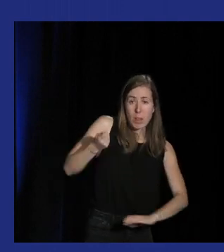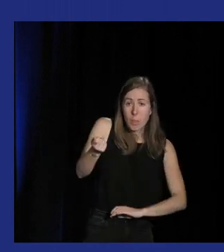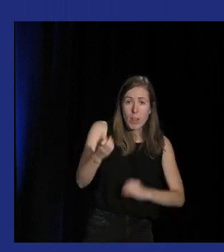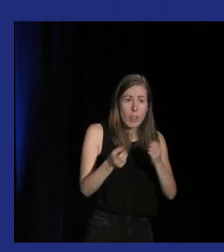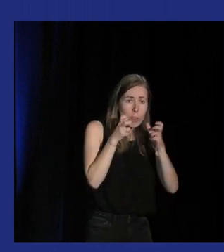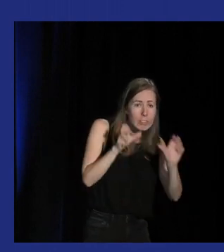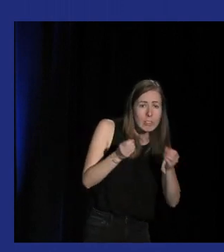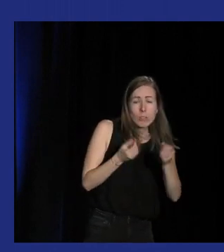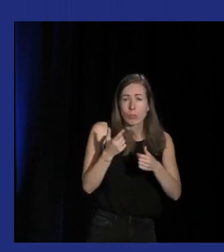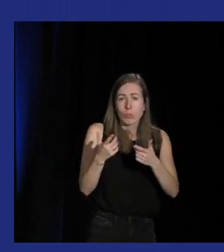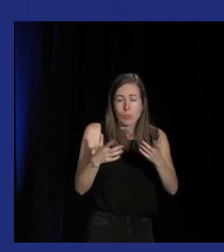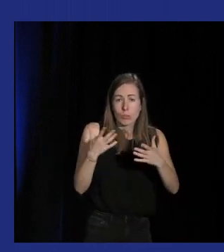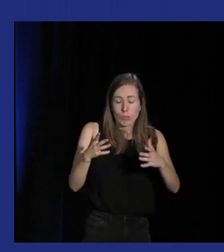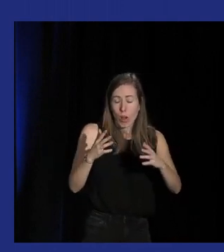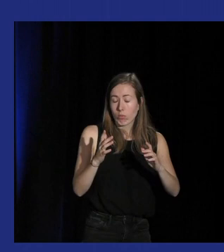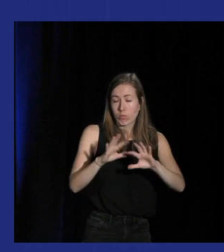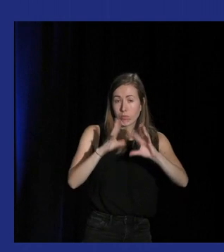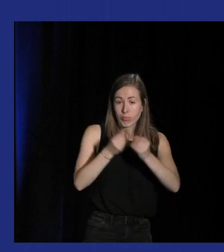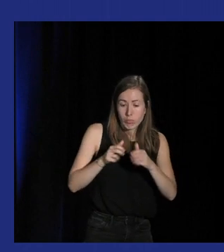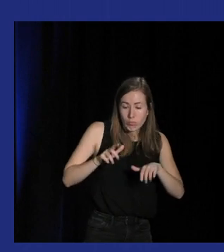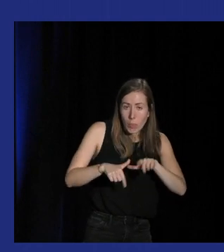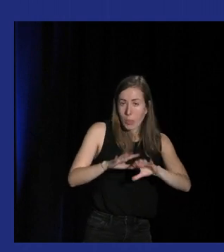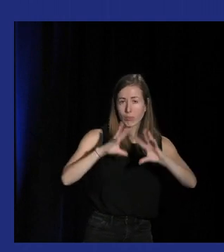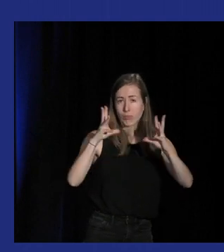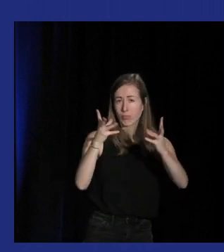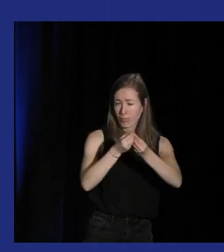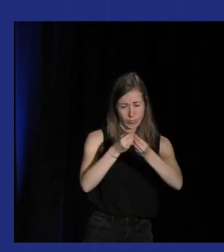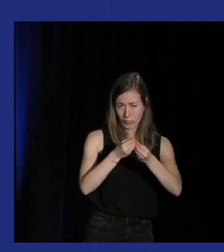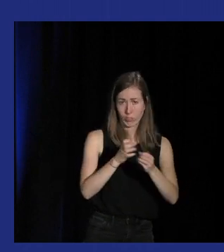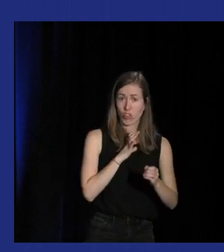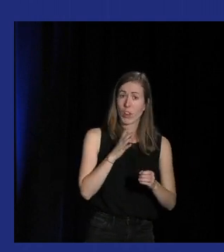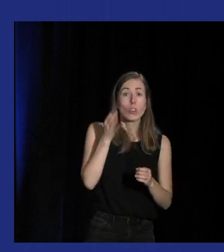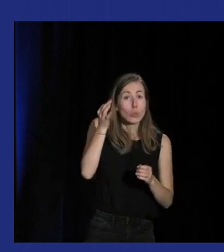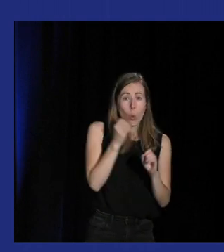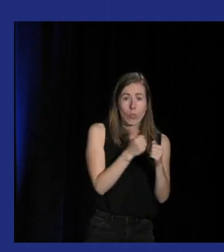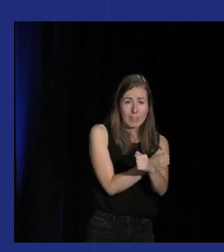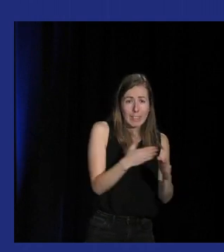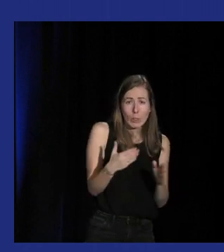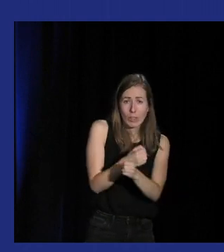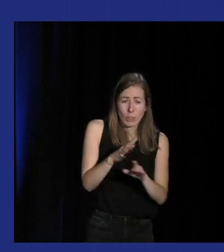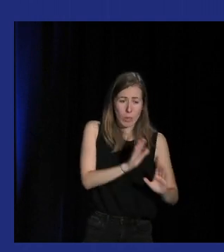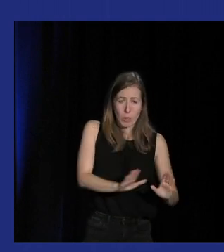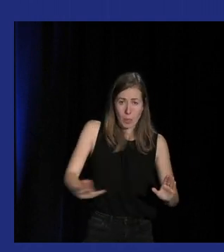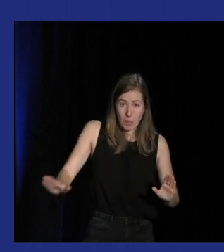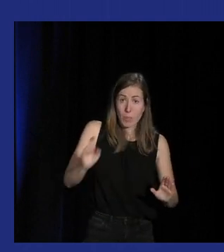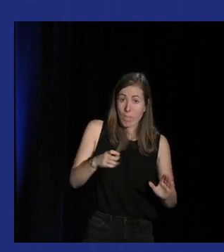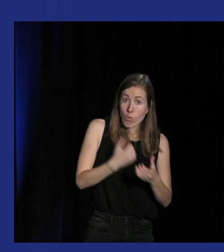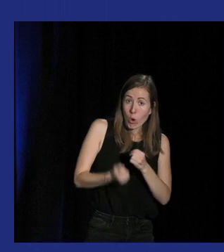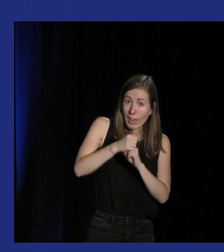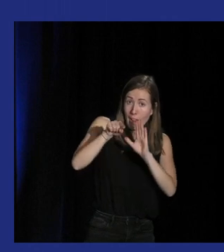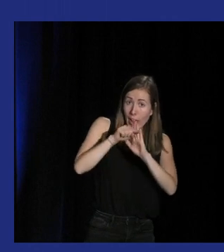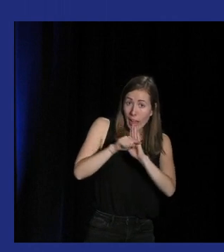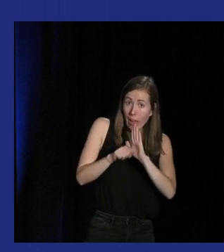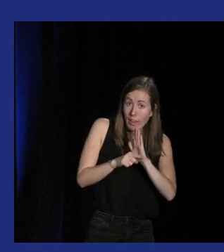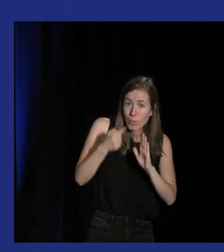les sondes de l'interface graphique vous avez tout un tas de catégories comme ça il faut créer des règles qui vont s'appliquer en temps réel pour dire